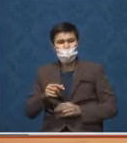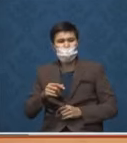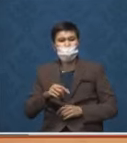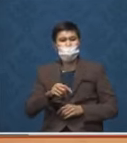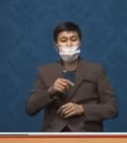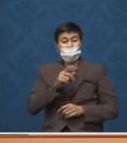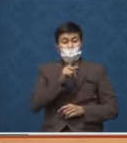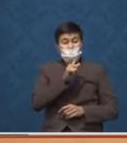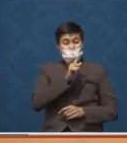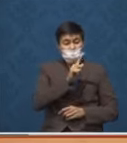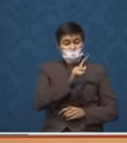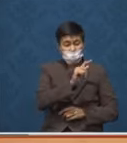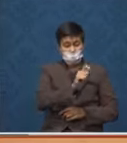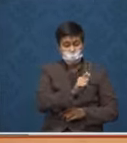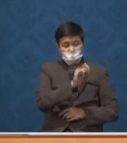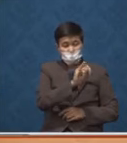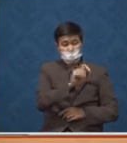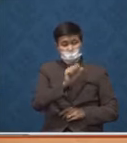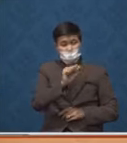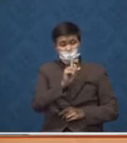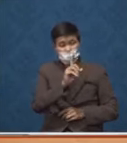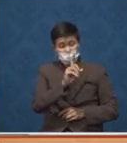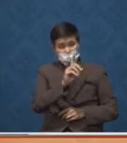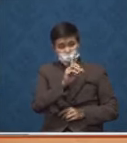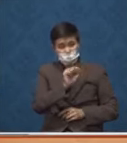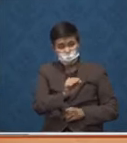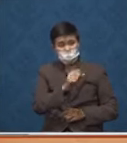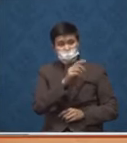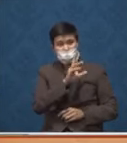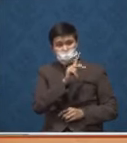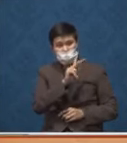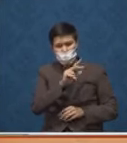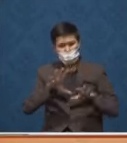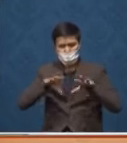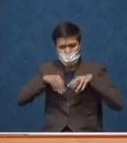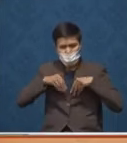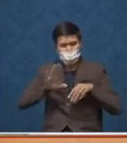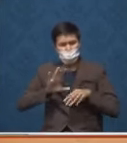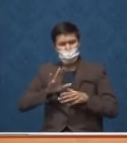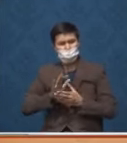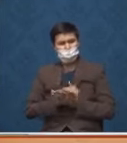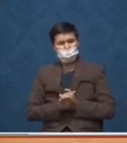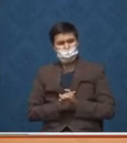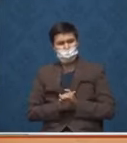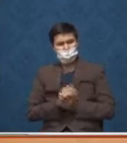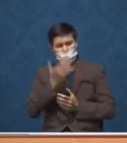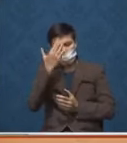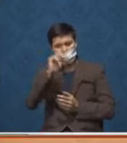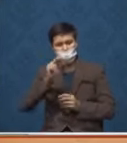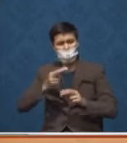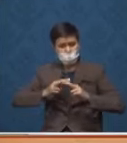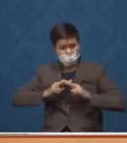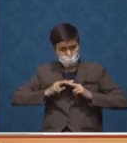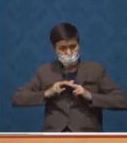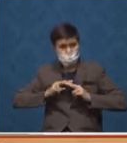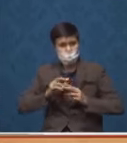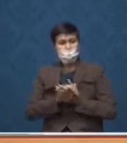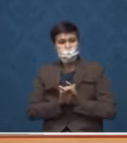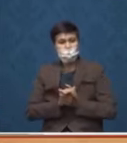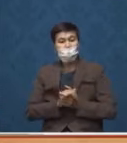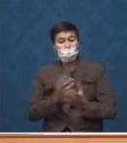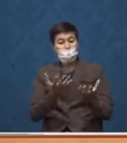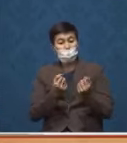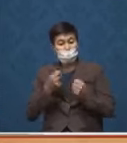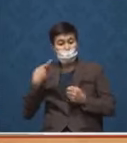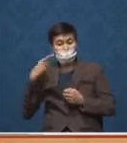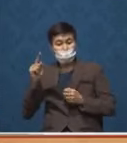รายดีกว่าวันนี้เขาบอกเขาไม่เห็นด้วยกับการควบรวมเข้าใจไหมครับคือขนาดเอกชนเนี่ยที่เขาจะได้ประโยชน์จากการ